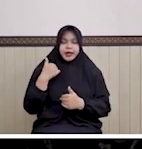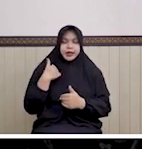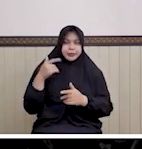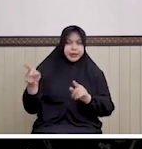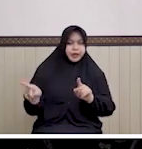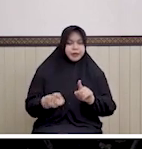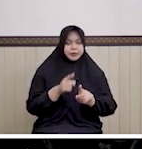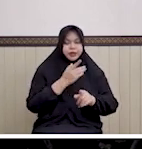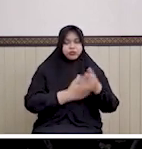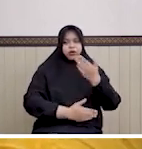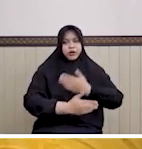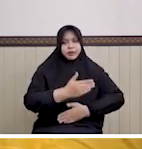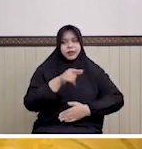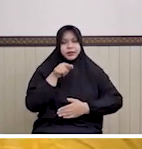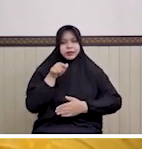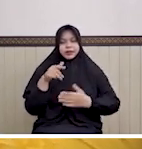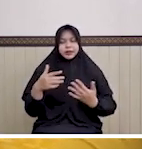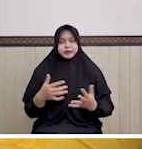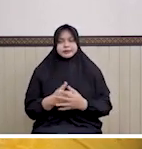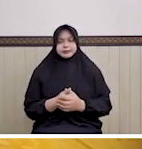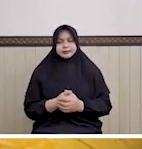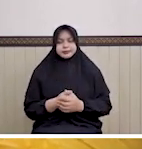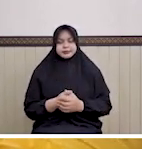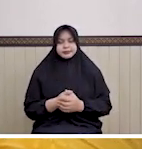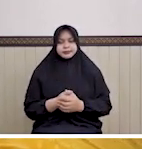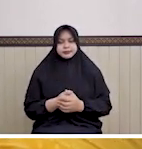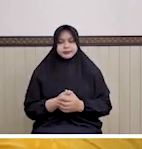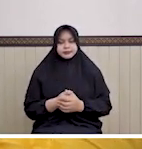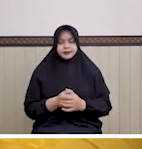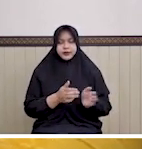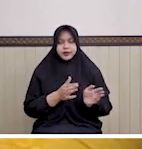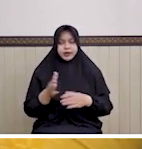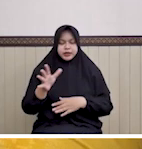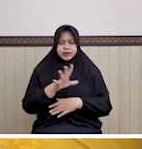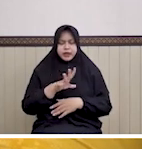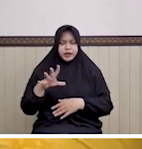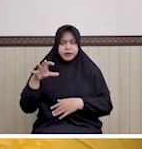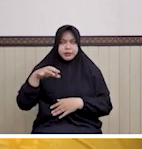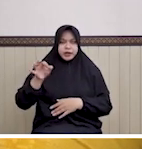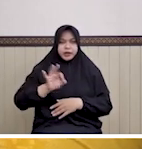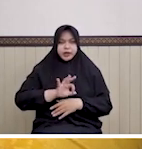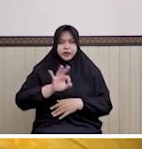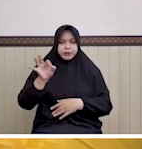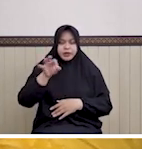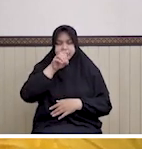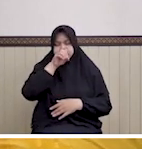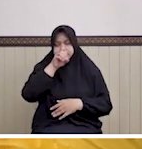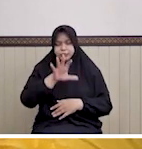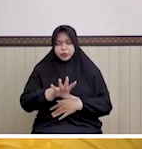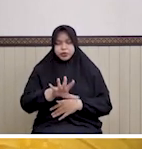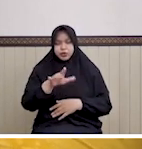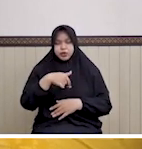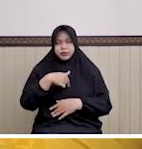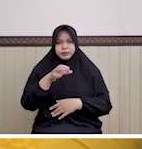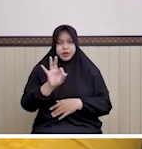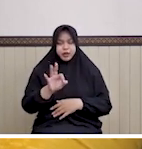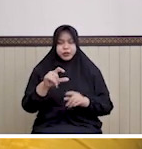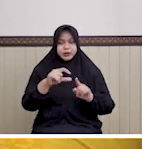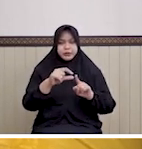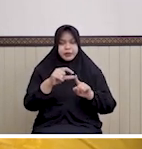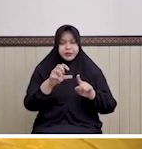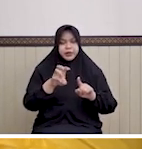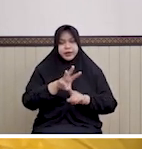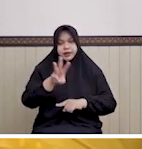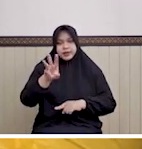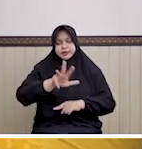pendamping disabilitas lainnya yang yang selama ini tidak pernah tersebut begitu banrudi PP 39